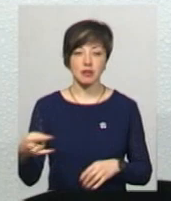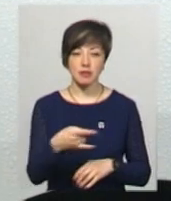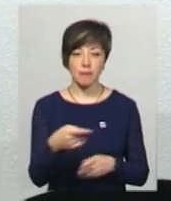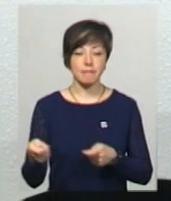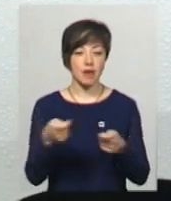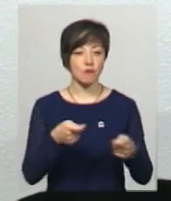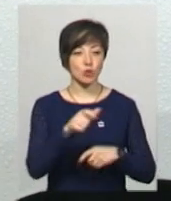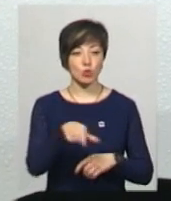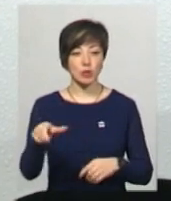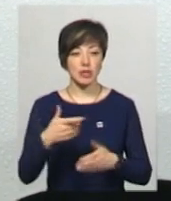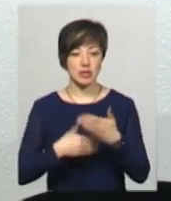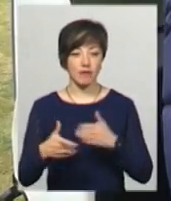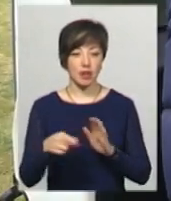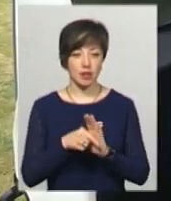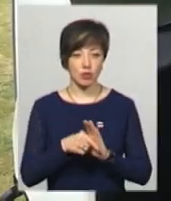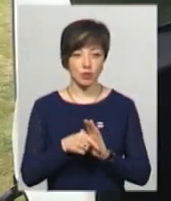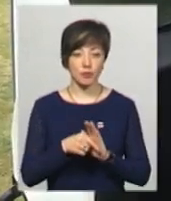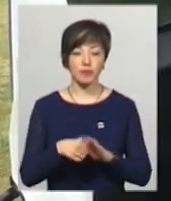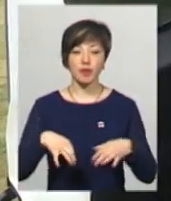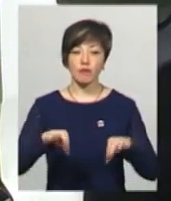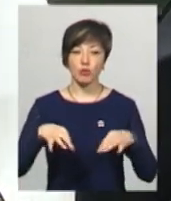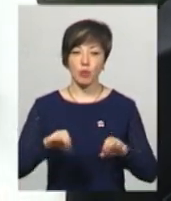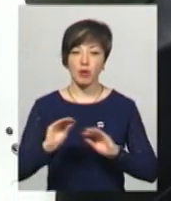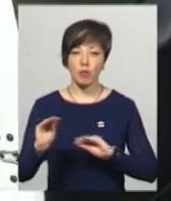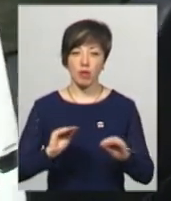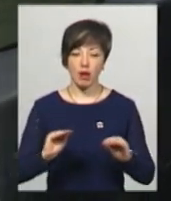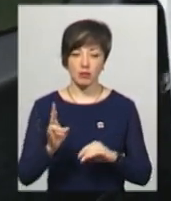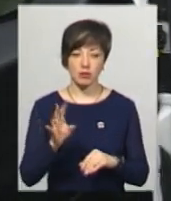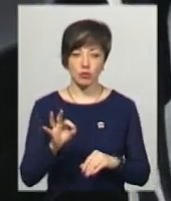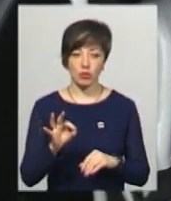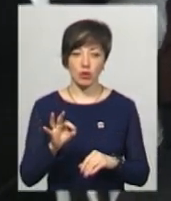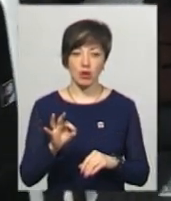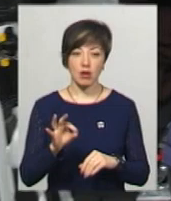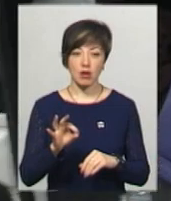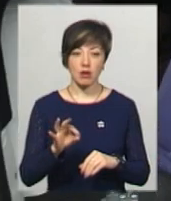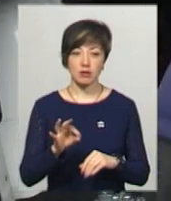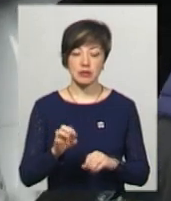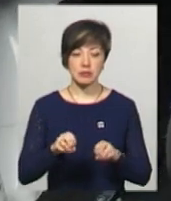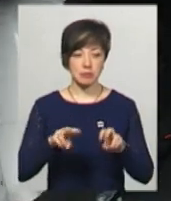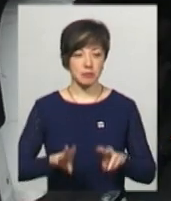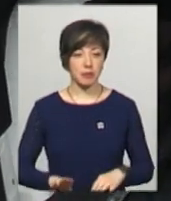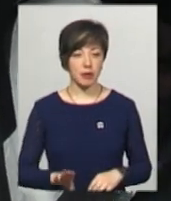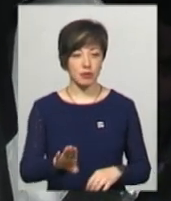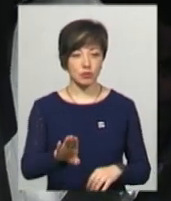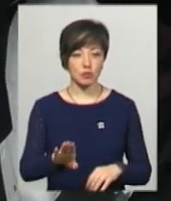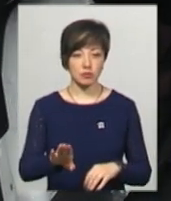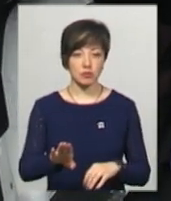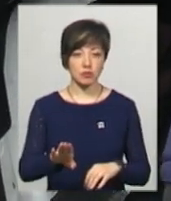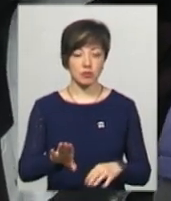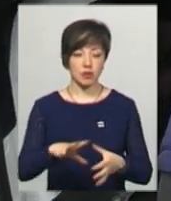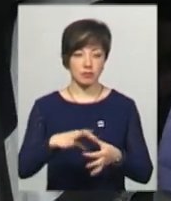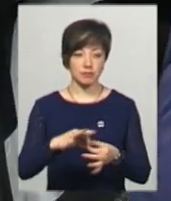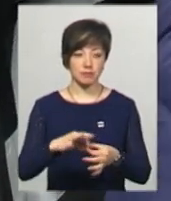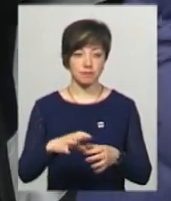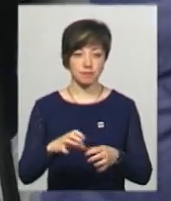перевозять людей з інвалідністю. Автомобілі обладнано відкидним пандусом, який кріпиться тут в автомобілі,